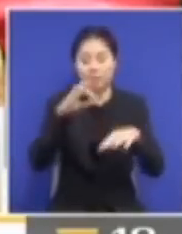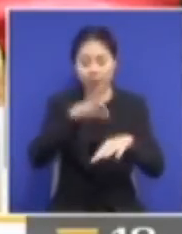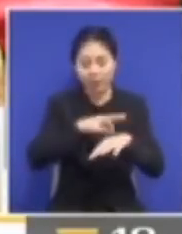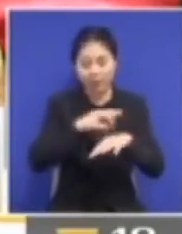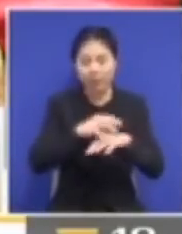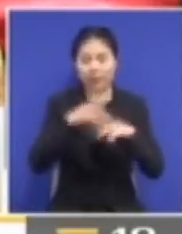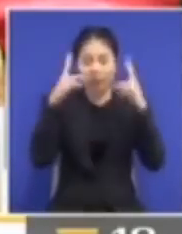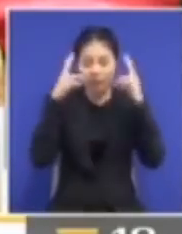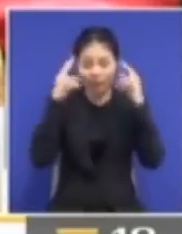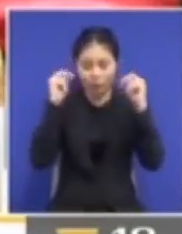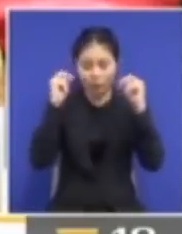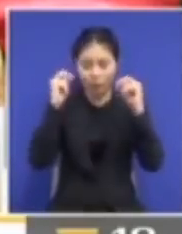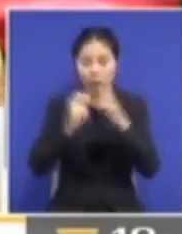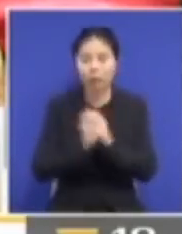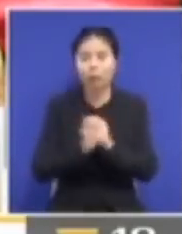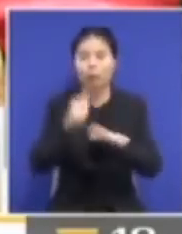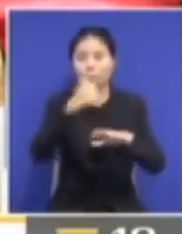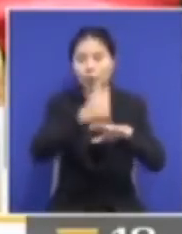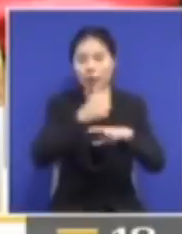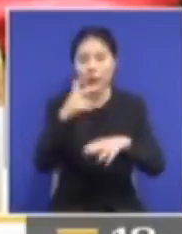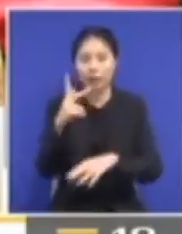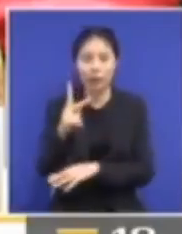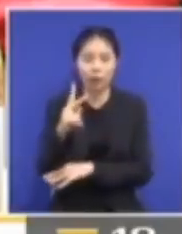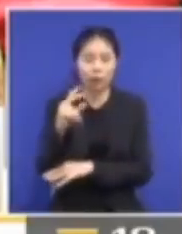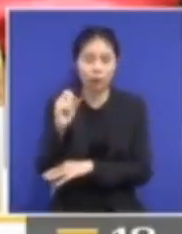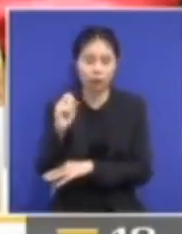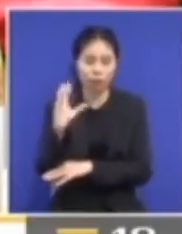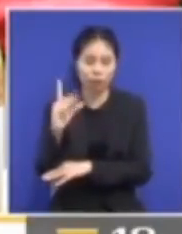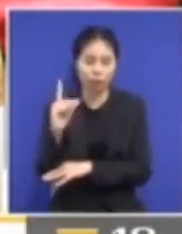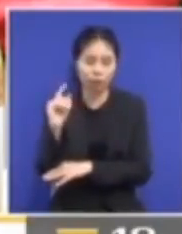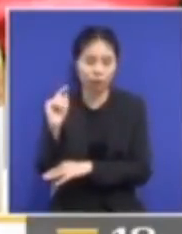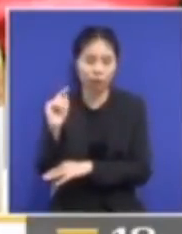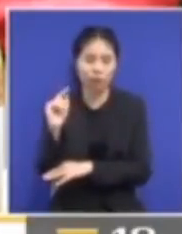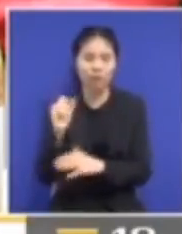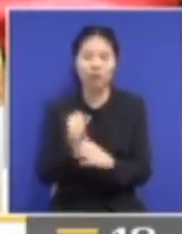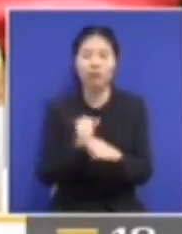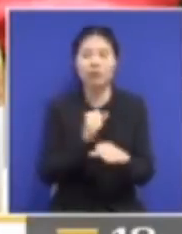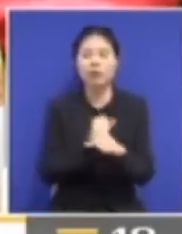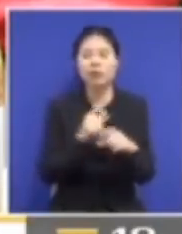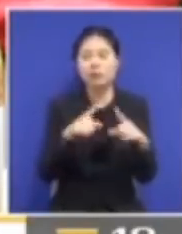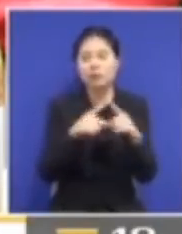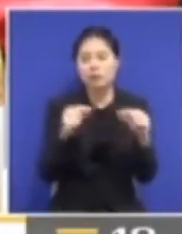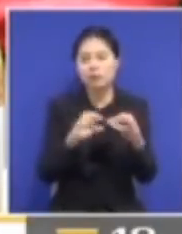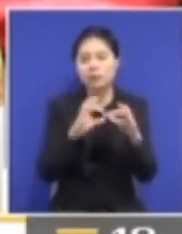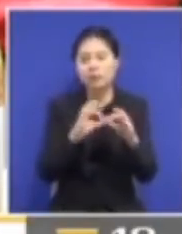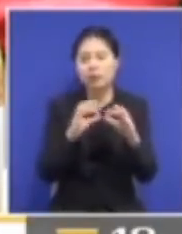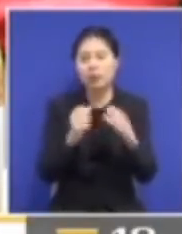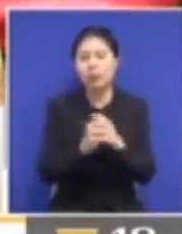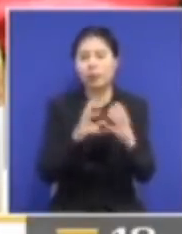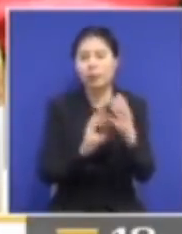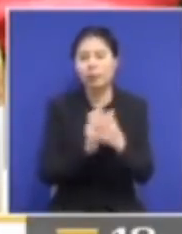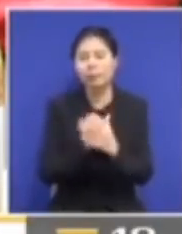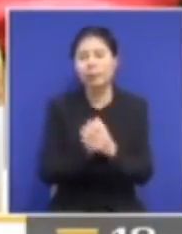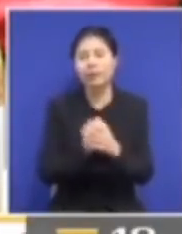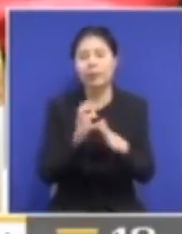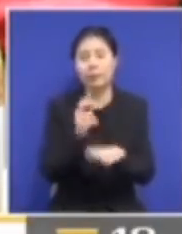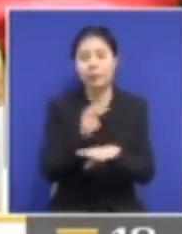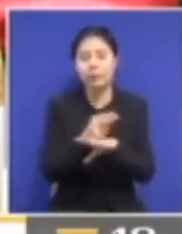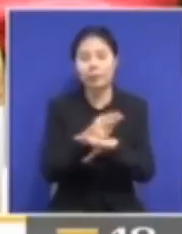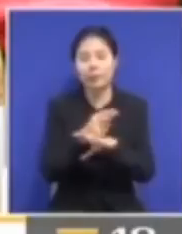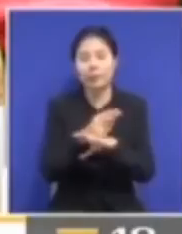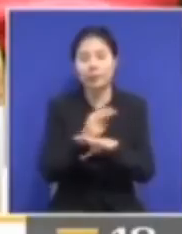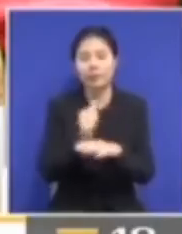ผมถามว่าไอ้คดีไม้ล่างป่าช้า GT200 เนี่ยซึ่งทหารซื้อมาแพงเหลือเกินน